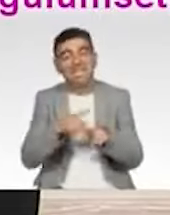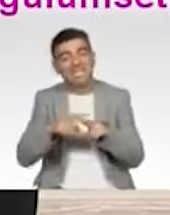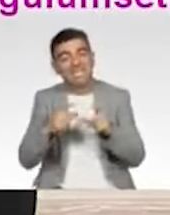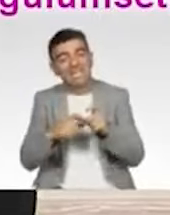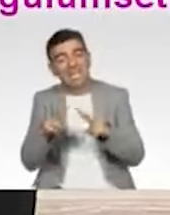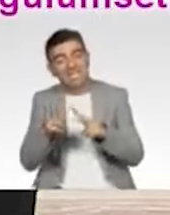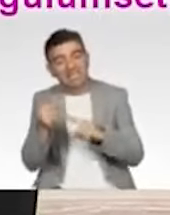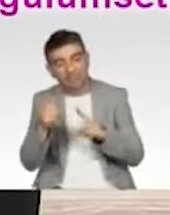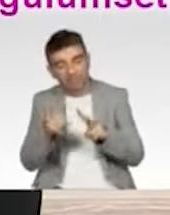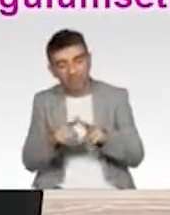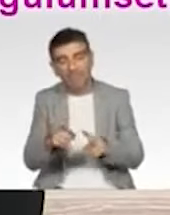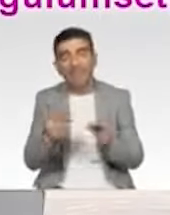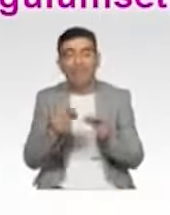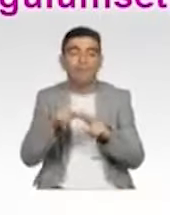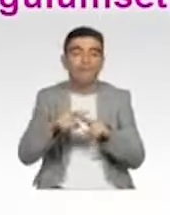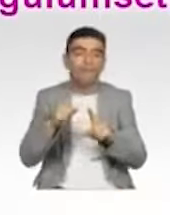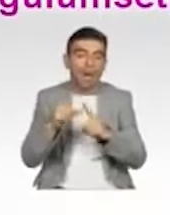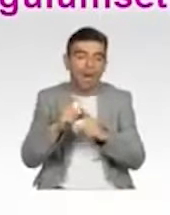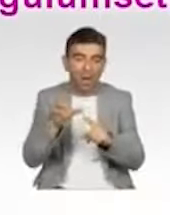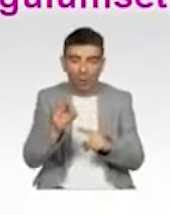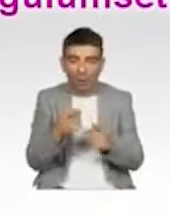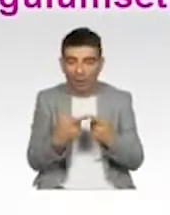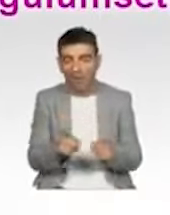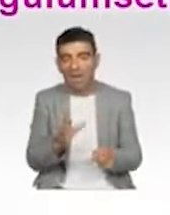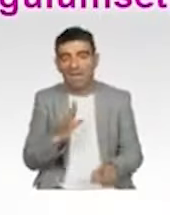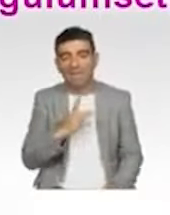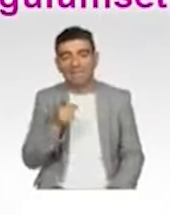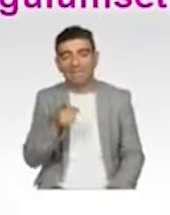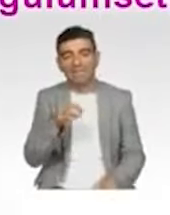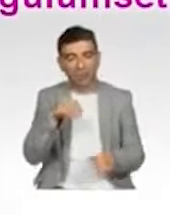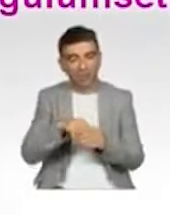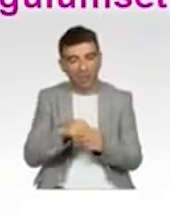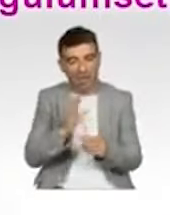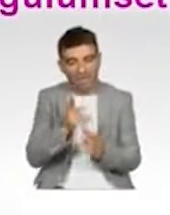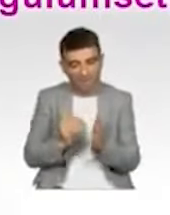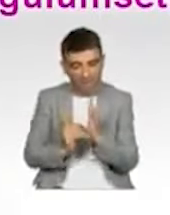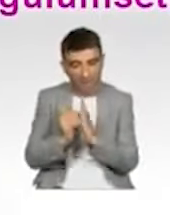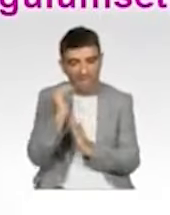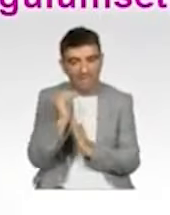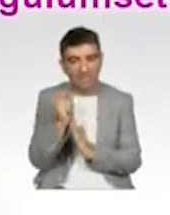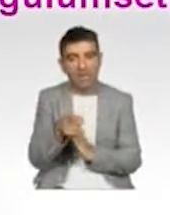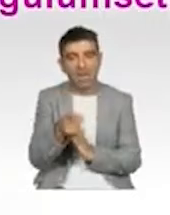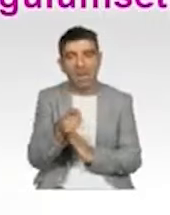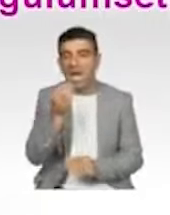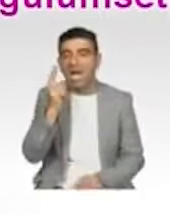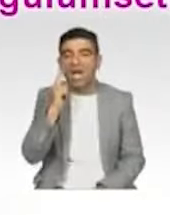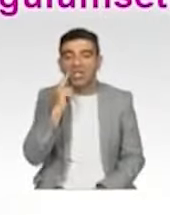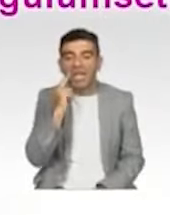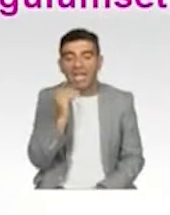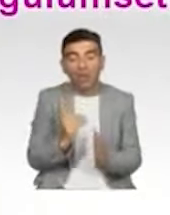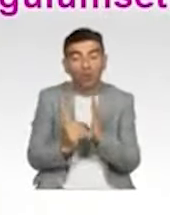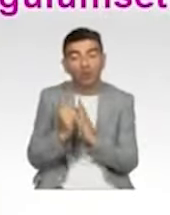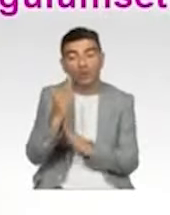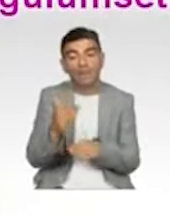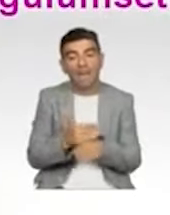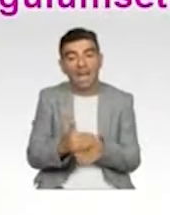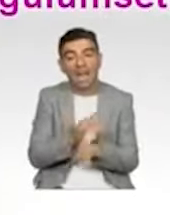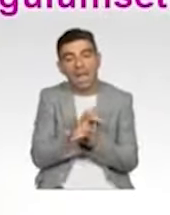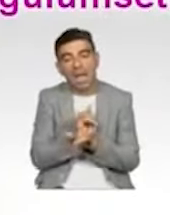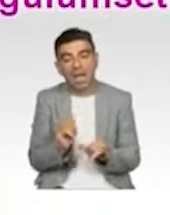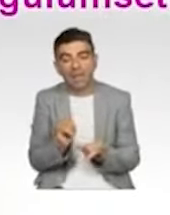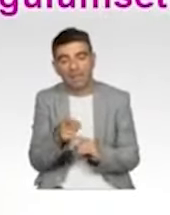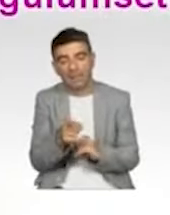baldoda birbirinden farklıdır. Basmati tamam mikro besin içeriği biraz daha fazladır. Ama kan şekerini yükseltme özelliği hemen hemen